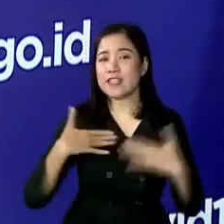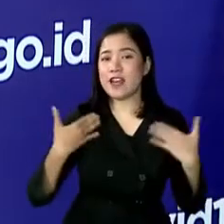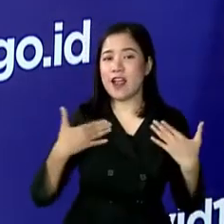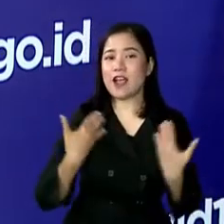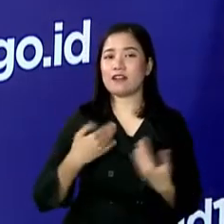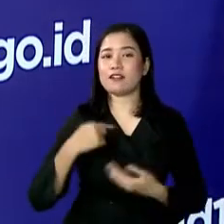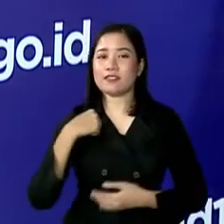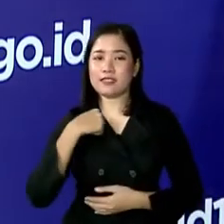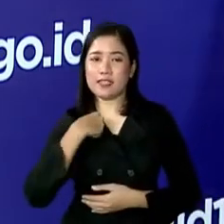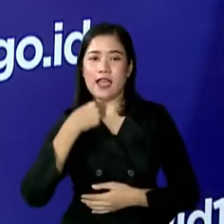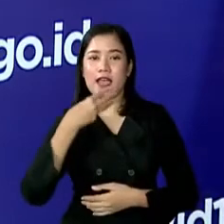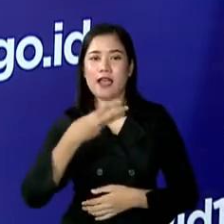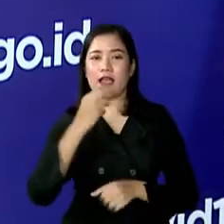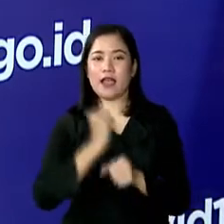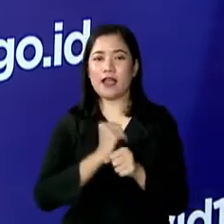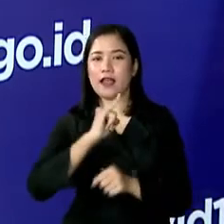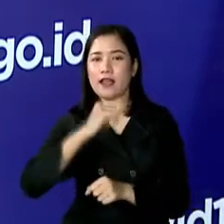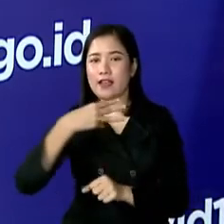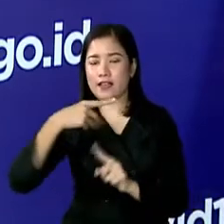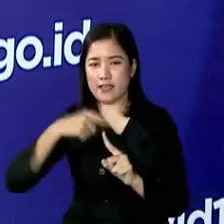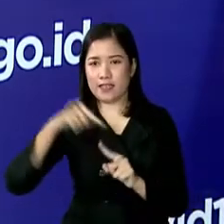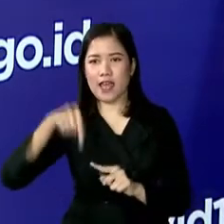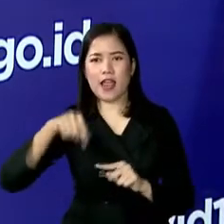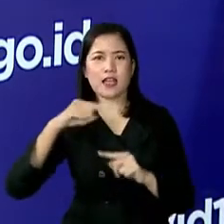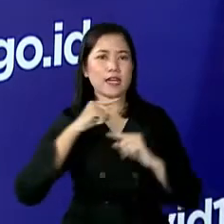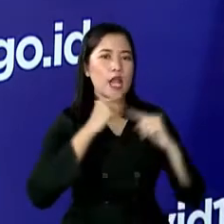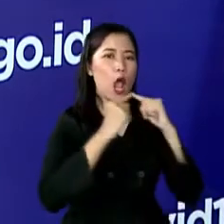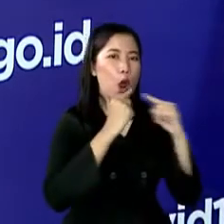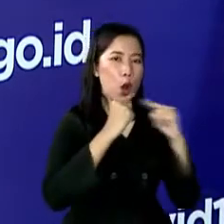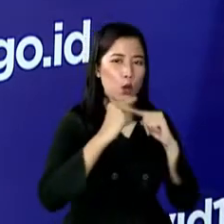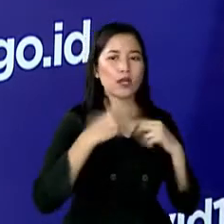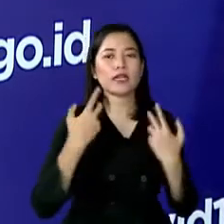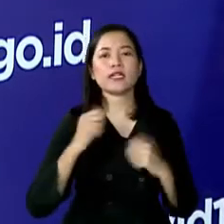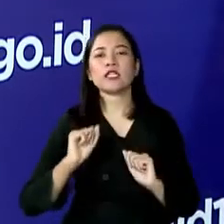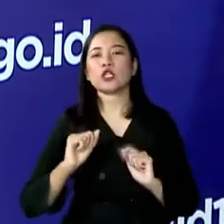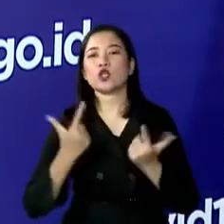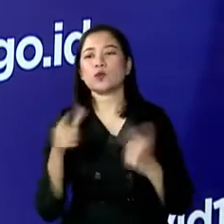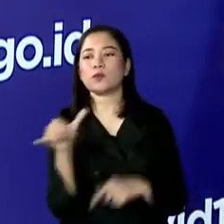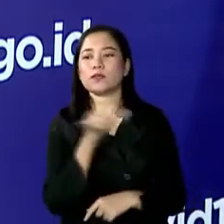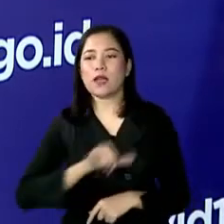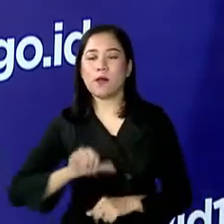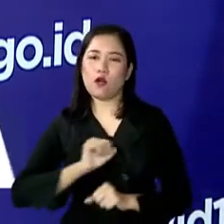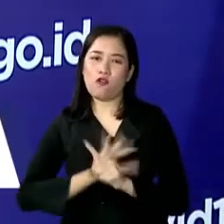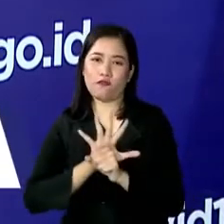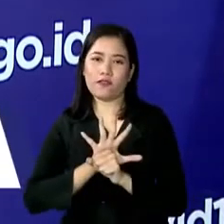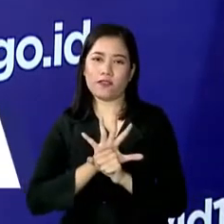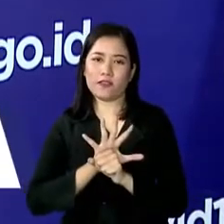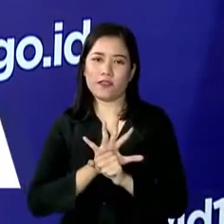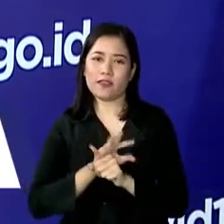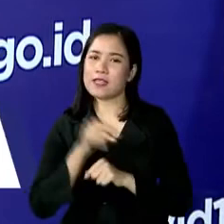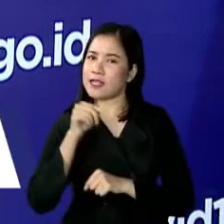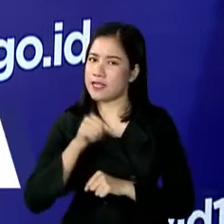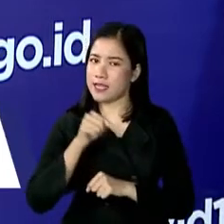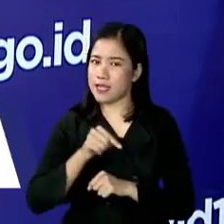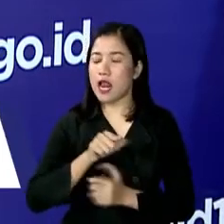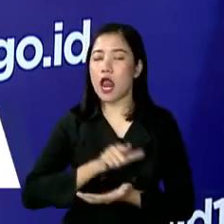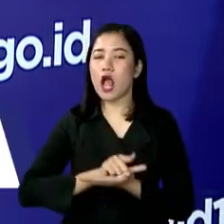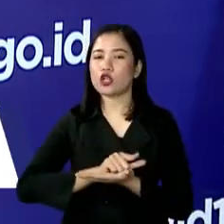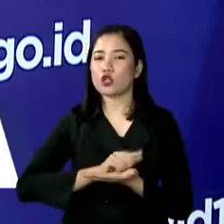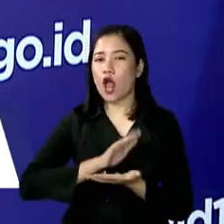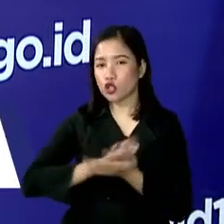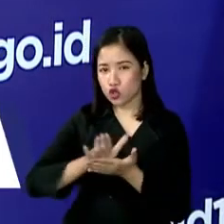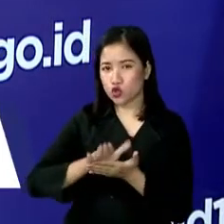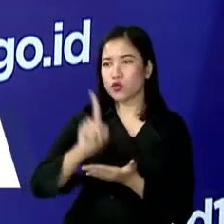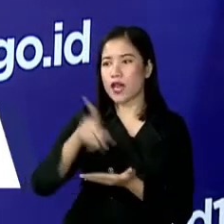edit Hapsari bisa menemani Anda dalam dialog dengan tema hidup bersama covert 19 yang disiarkan secara langsung